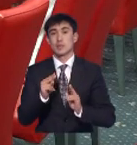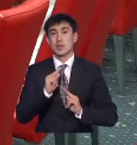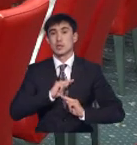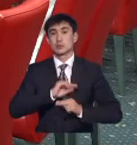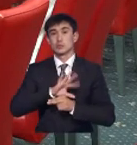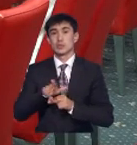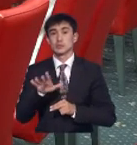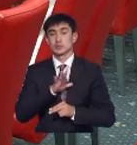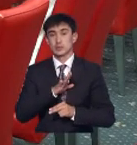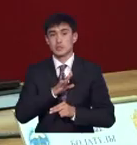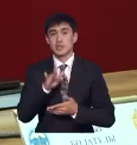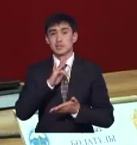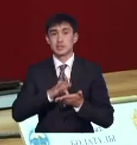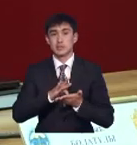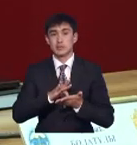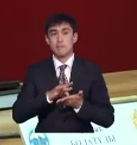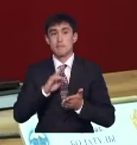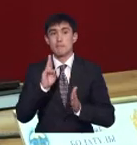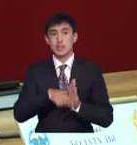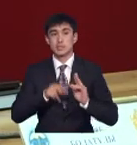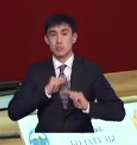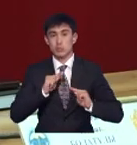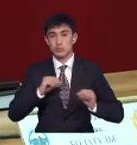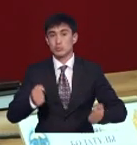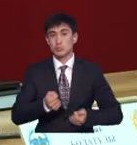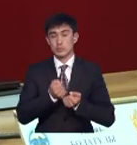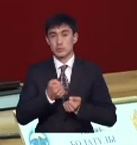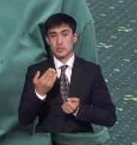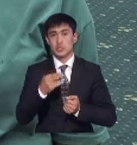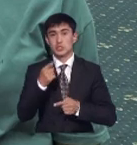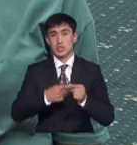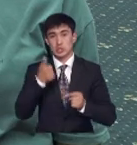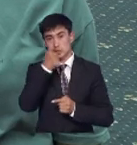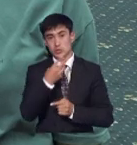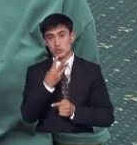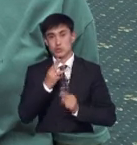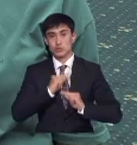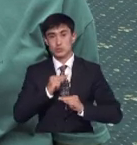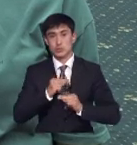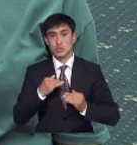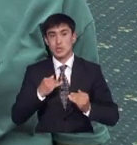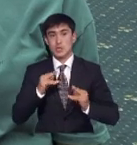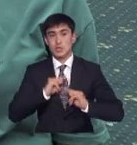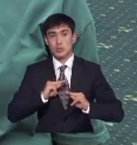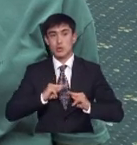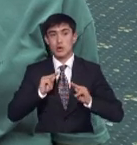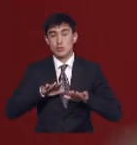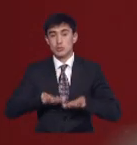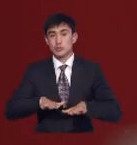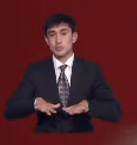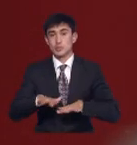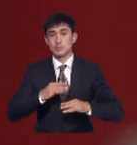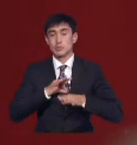қамтылды. Айта кетейік, орталық жұмыссыз адамдарға жан-жақты қолдау көрсетеді. Жарты жылда 3 мәрте жұмыс жәрмеңкесін өткізді. Арнайы